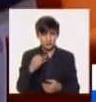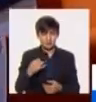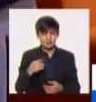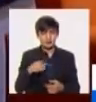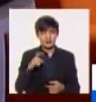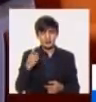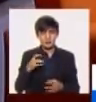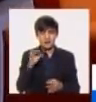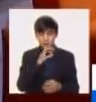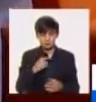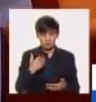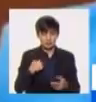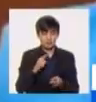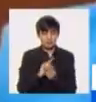әлсірету керек.